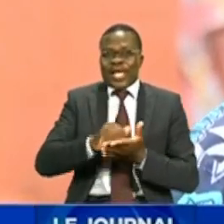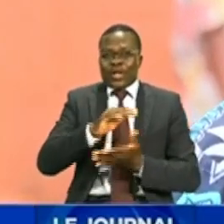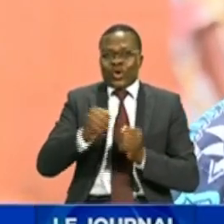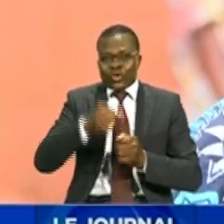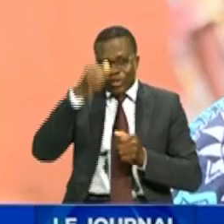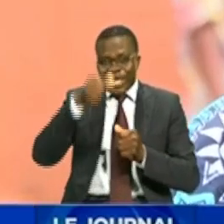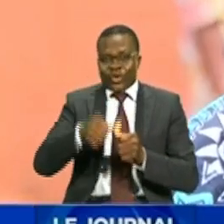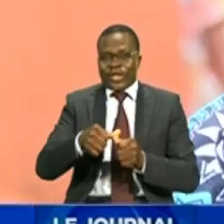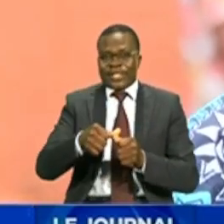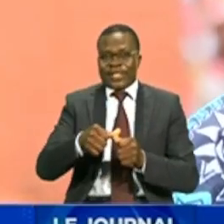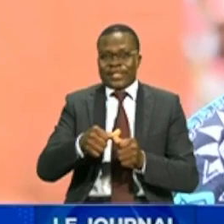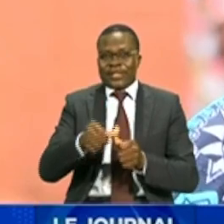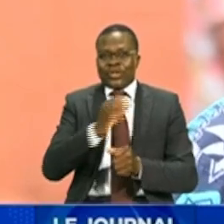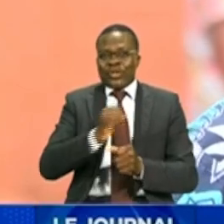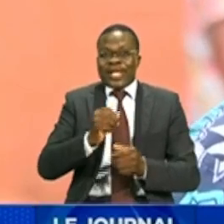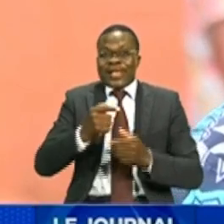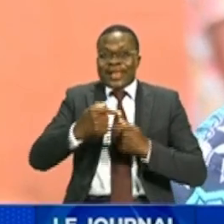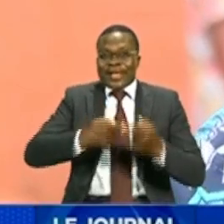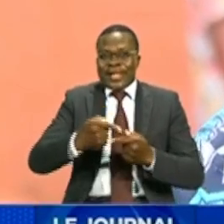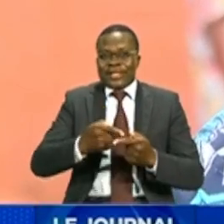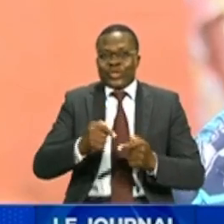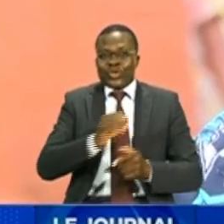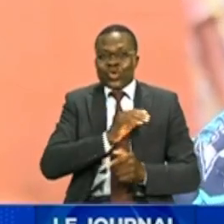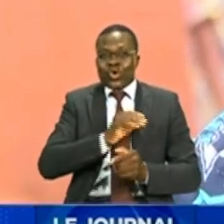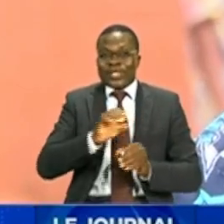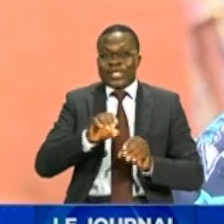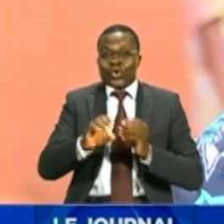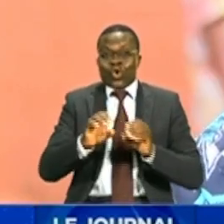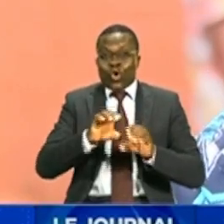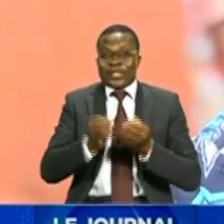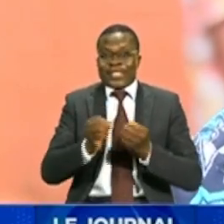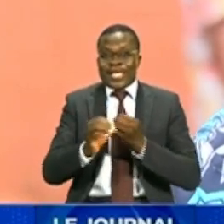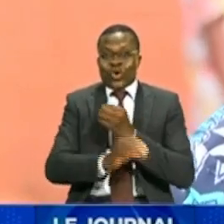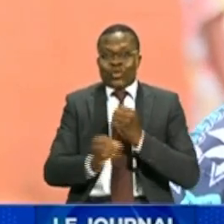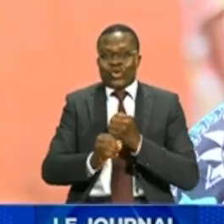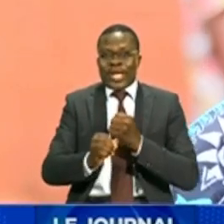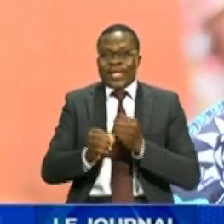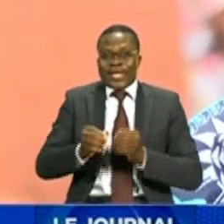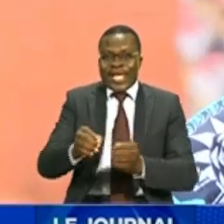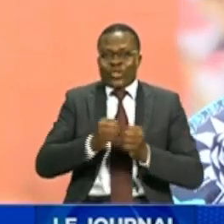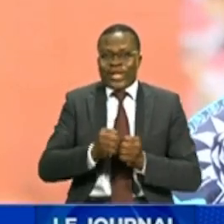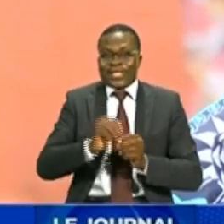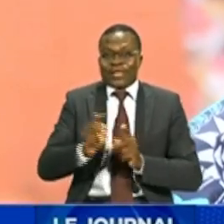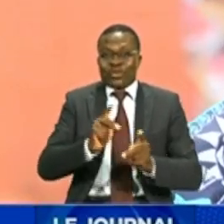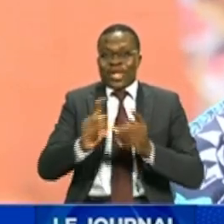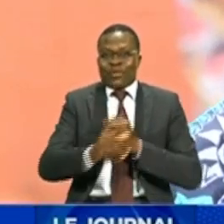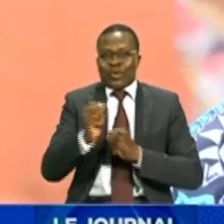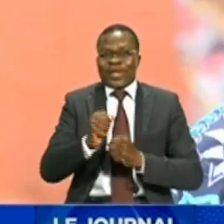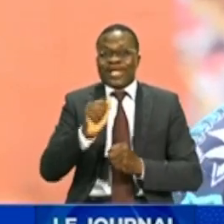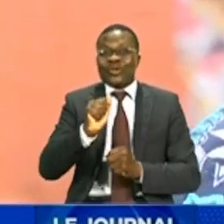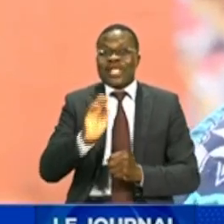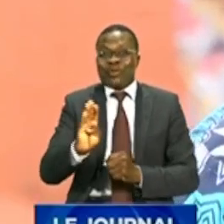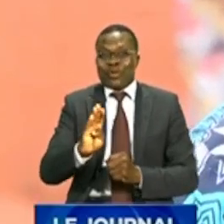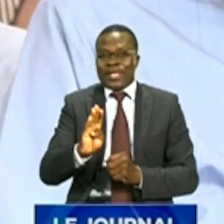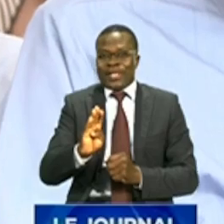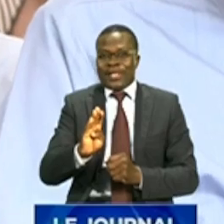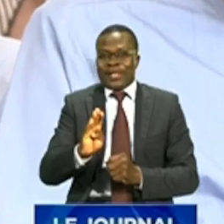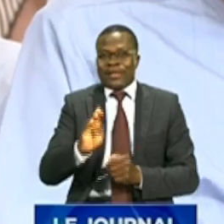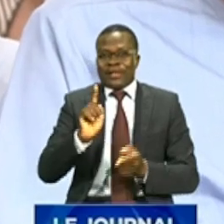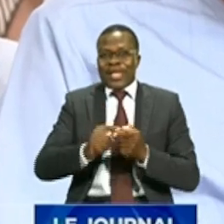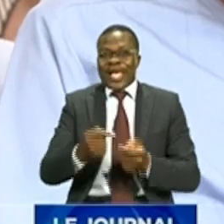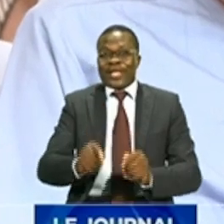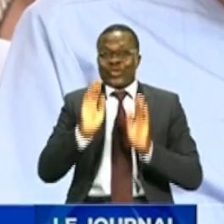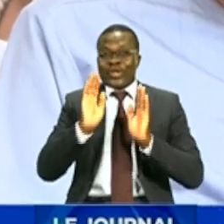la reconnaissance et la gratitude du conseil communal et de l'ensemble de la population d'Abomey à